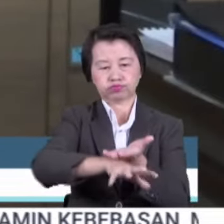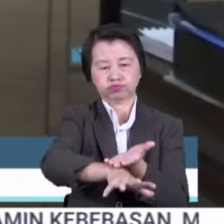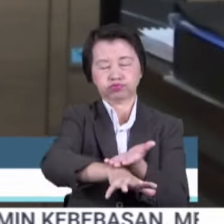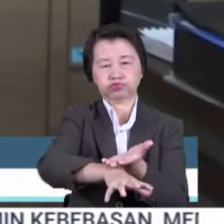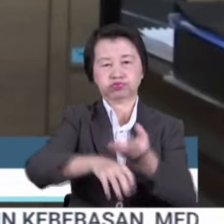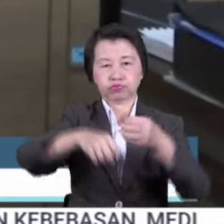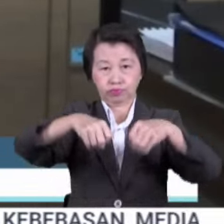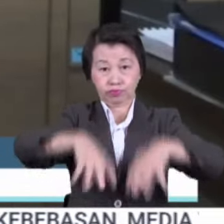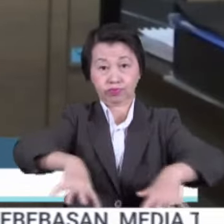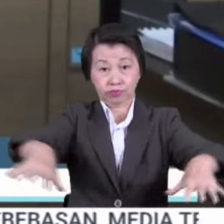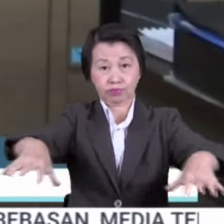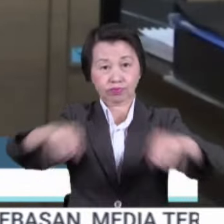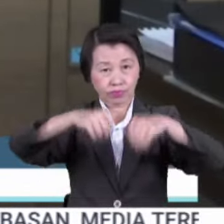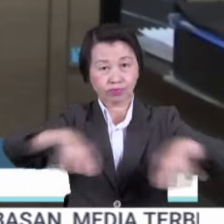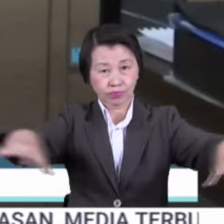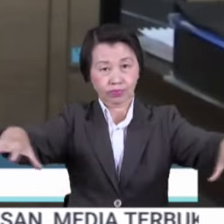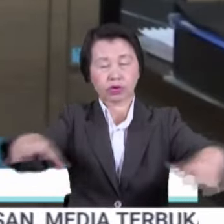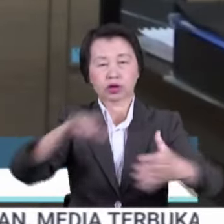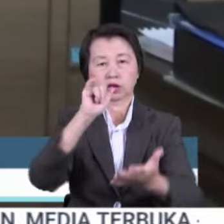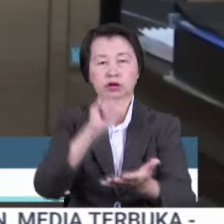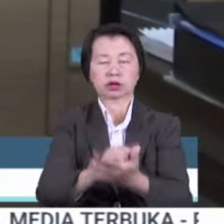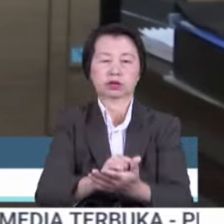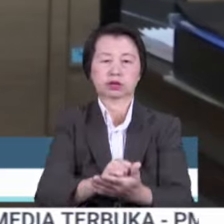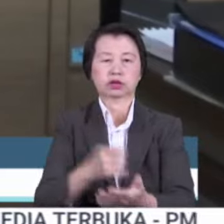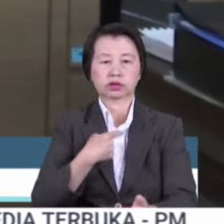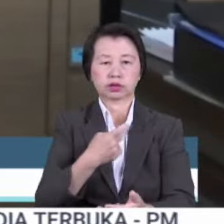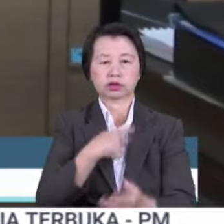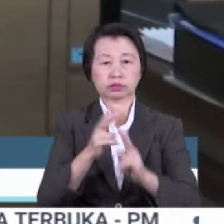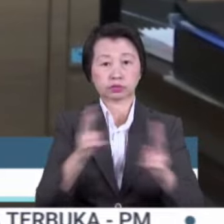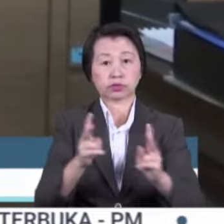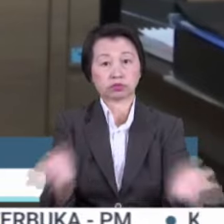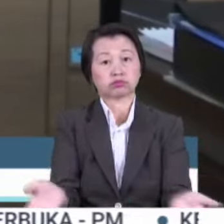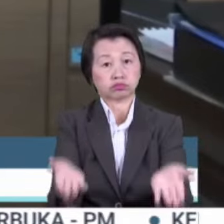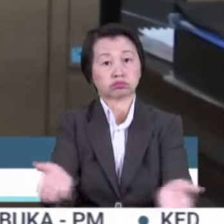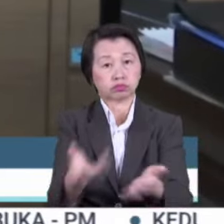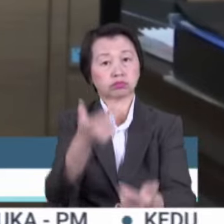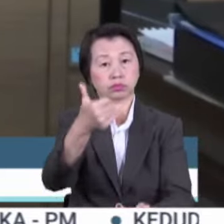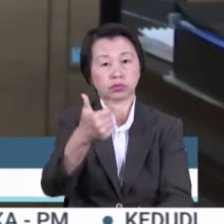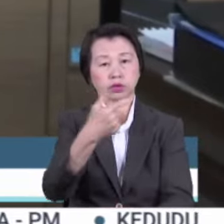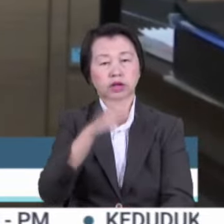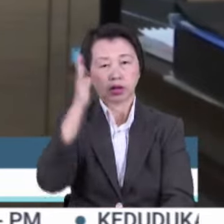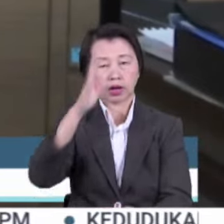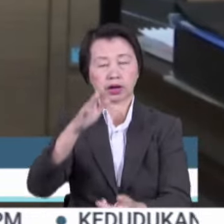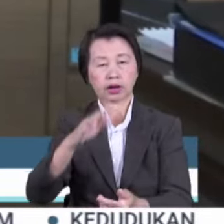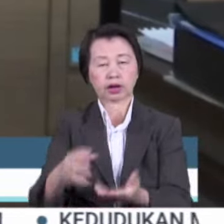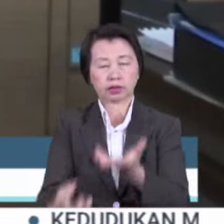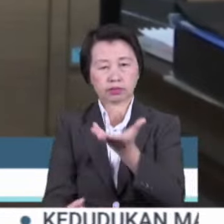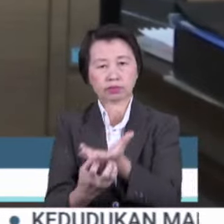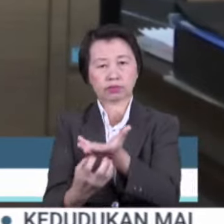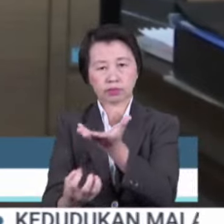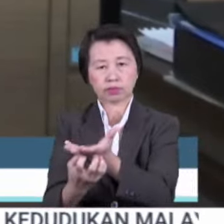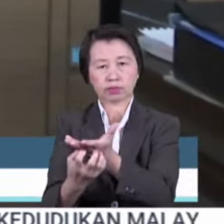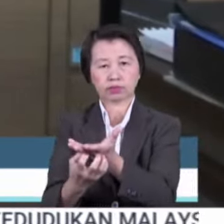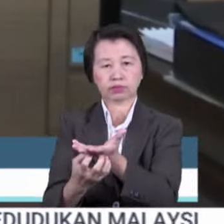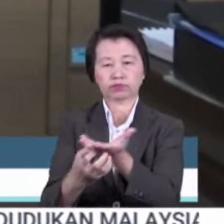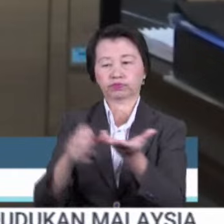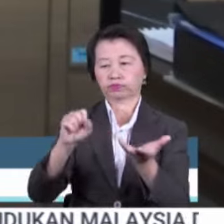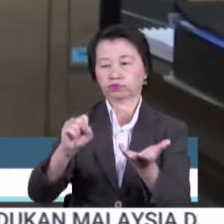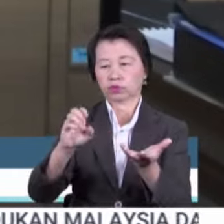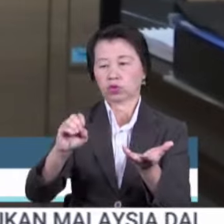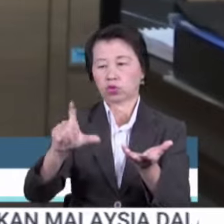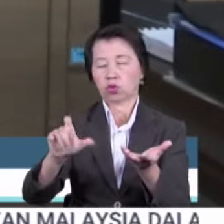ini bukan satu negara yang kita pasang lagi kita punya sekolah